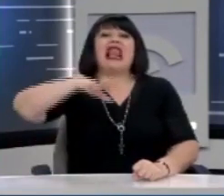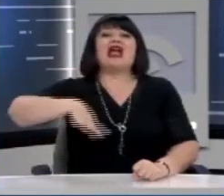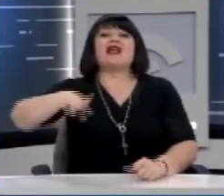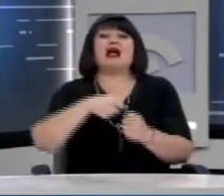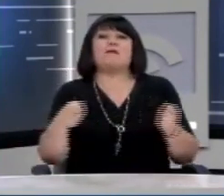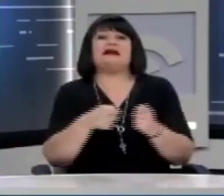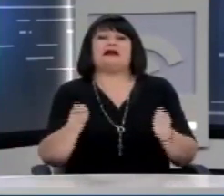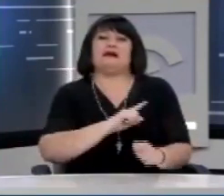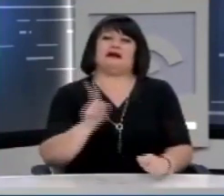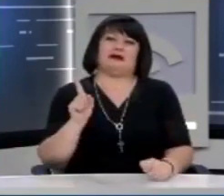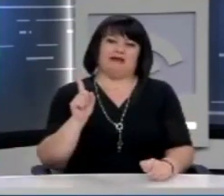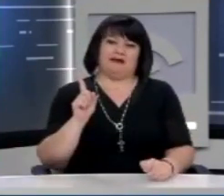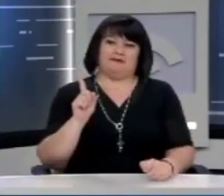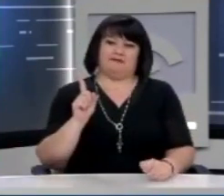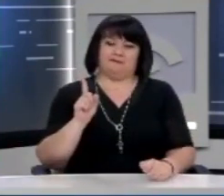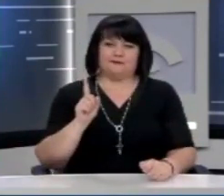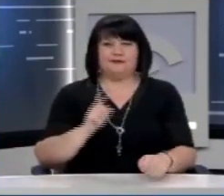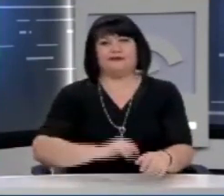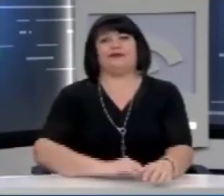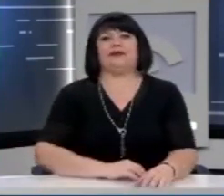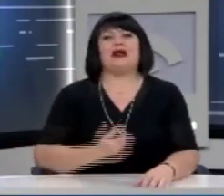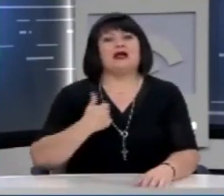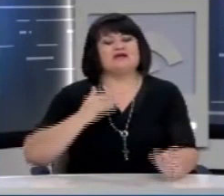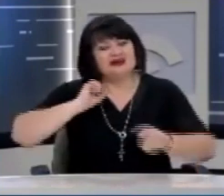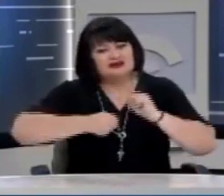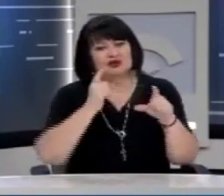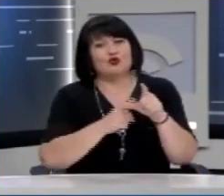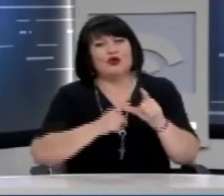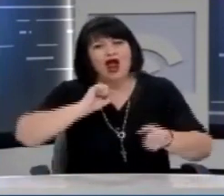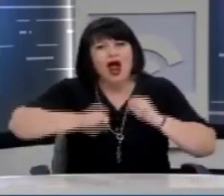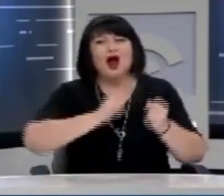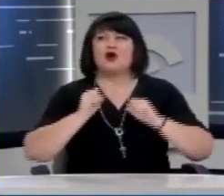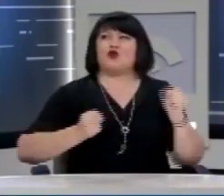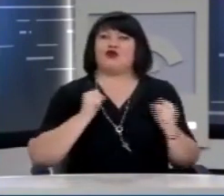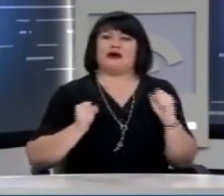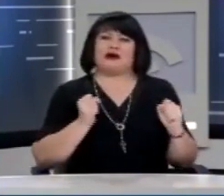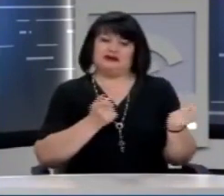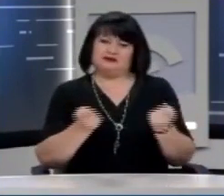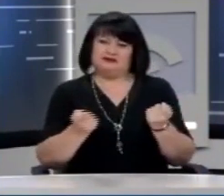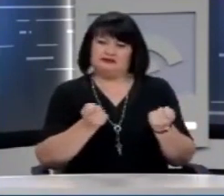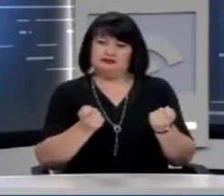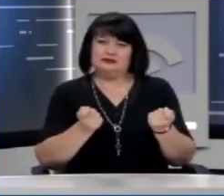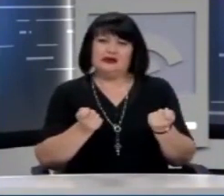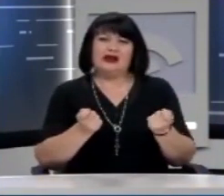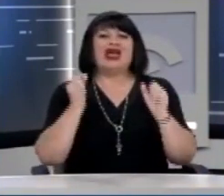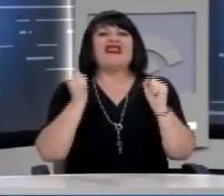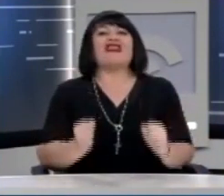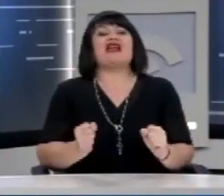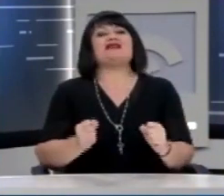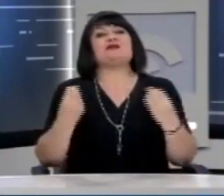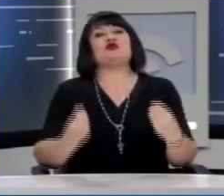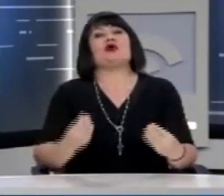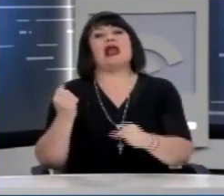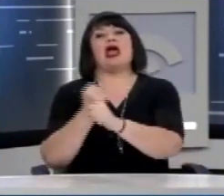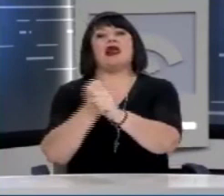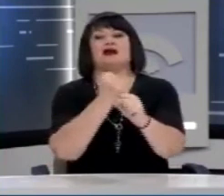μέτρα. Η δύναμη που πιέζει, οργανώνει αγώνες για να ανακουφιστούν και να βελτιώσουν τη θέση τους οι